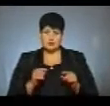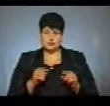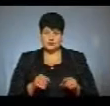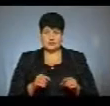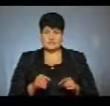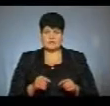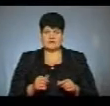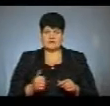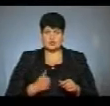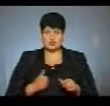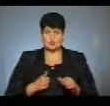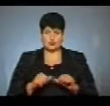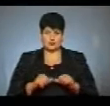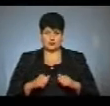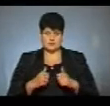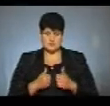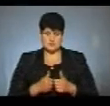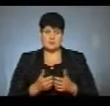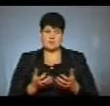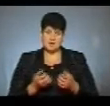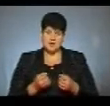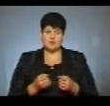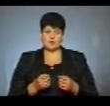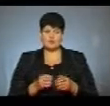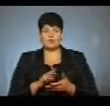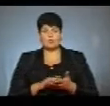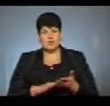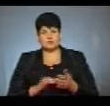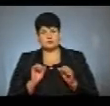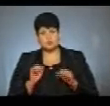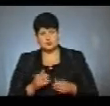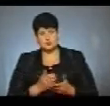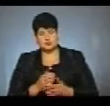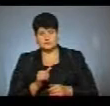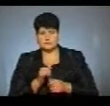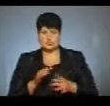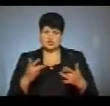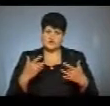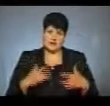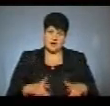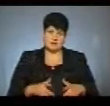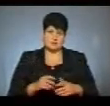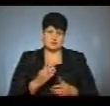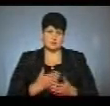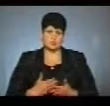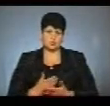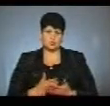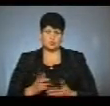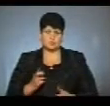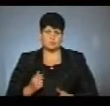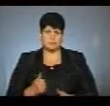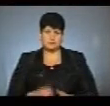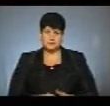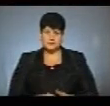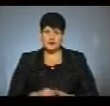цією військово-лікарською комісією рішення щодо подальшого призову або звільнення від призову. За